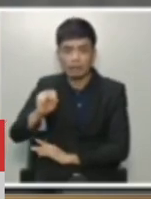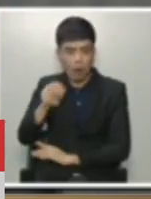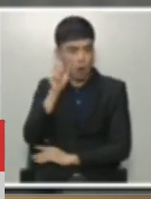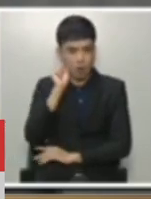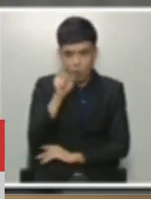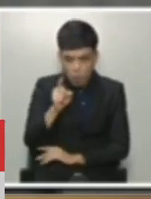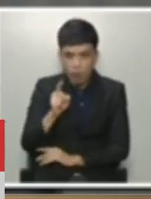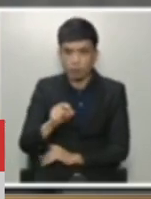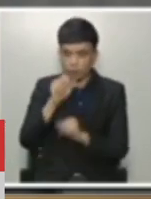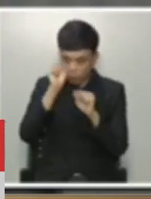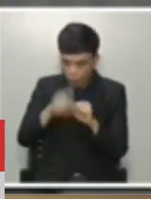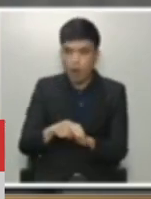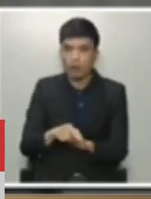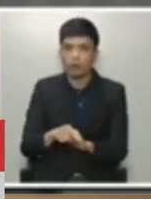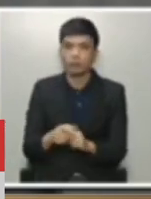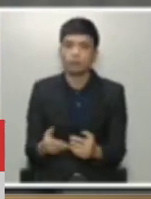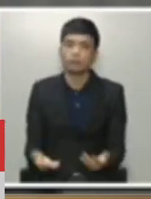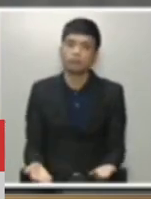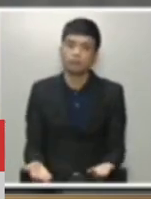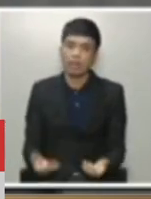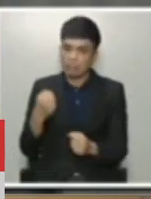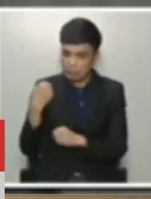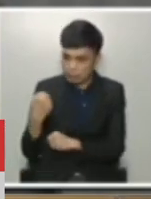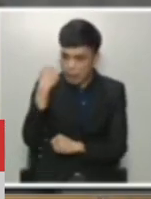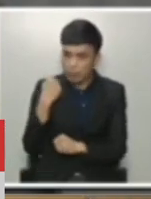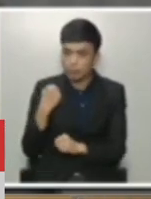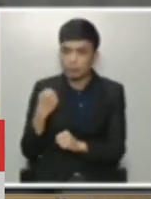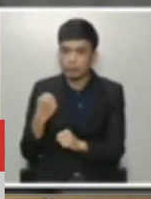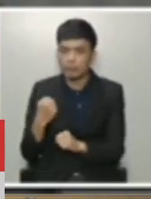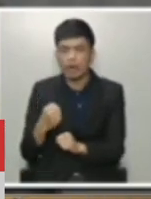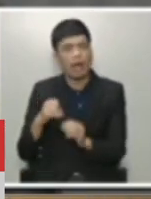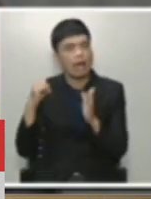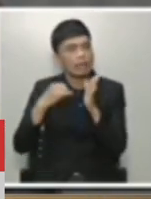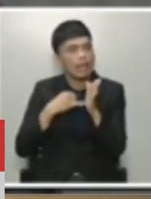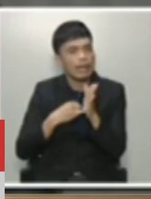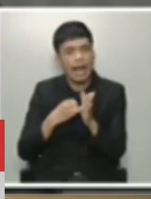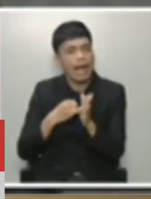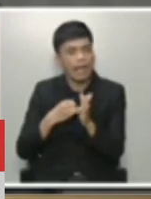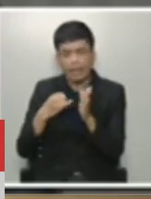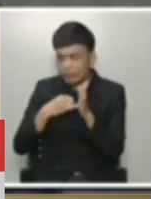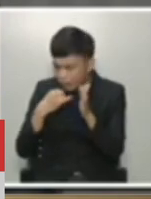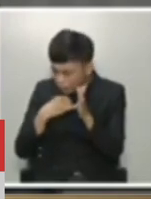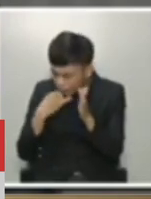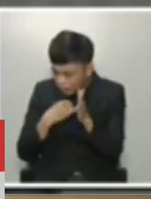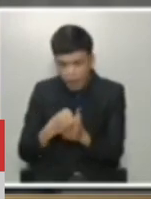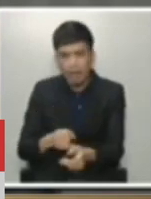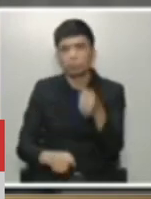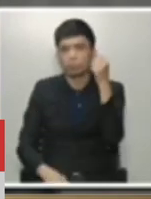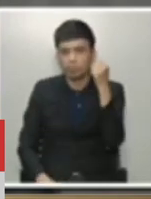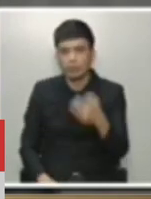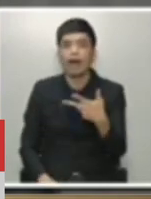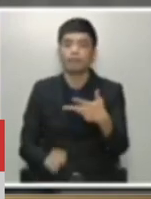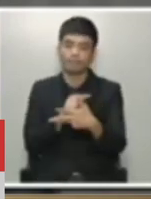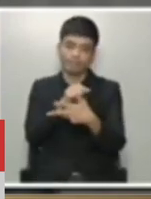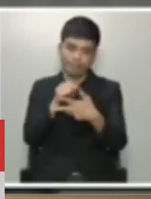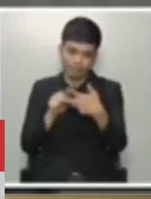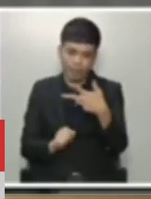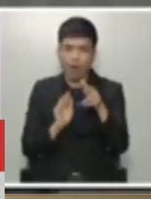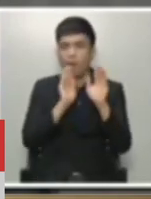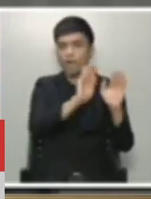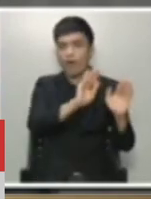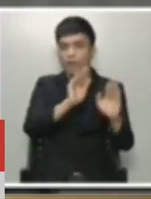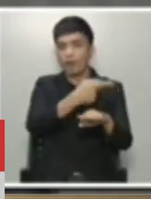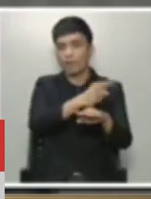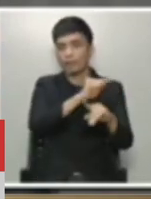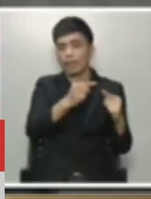านครับหรือภาวะฉุกเฉินเนี่ยง่ายๆครับ3ข้อผมขออนุญาตฝากท่านประธานไปยังฝ่ายรัฐบาล